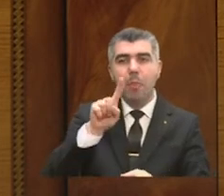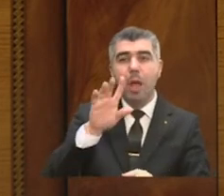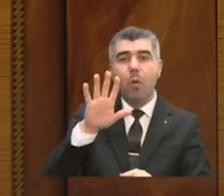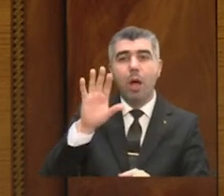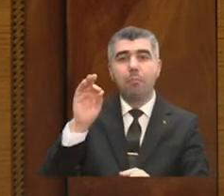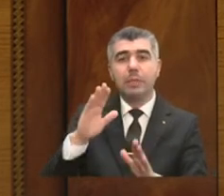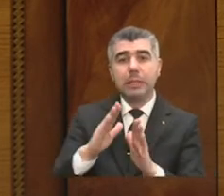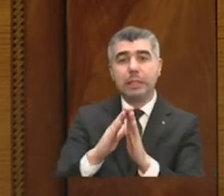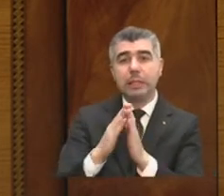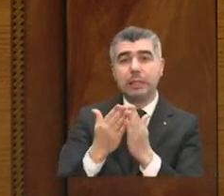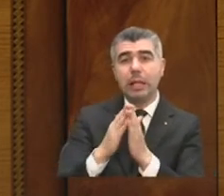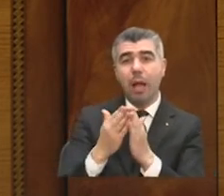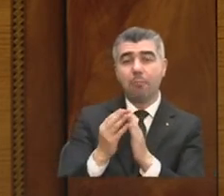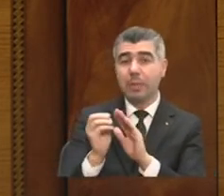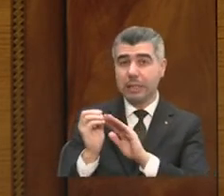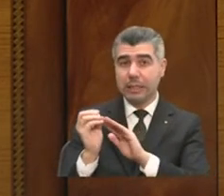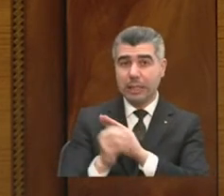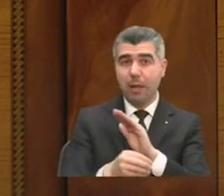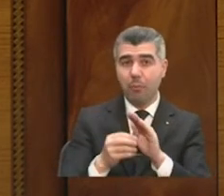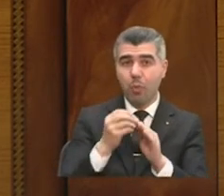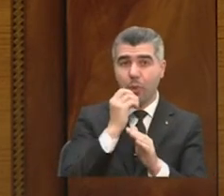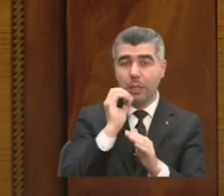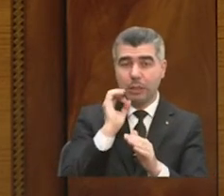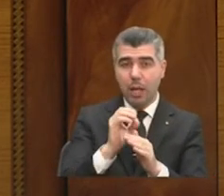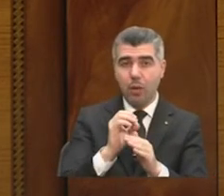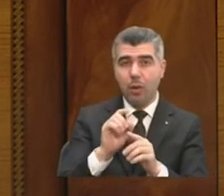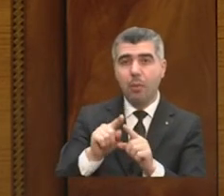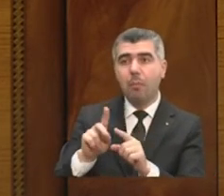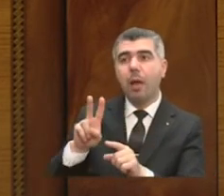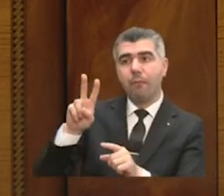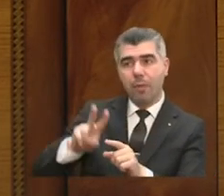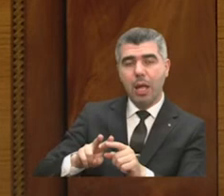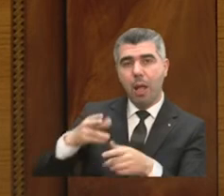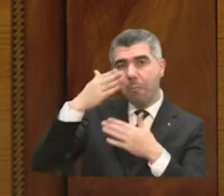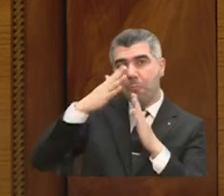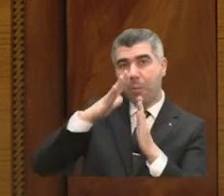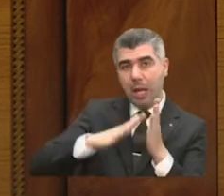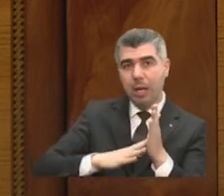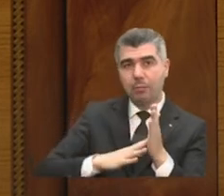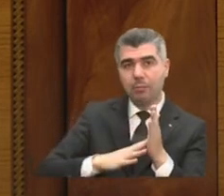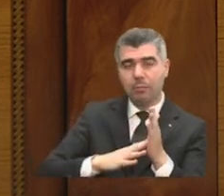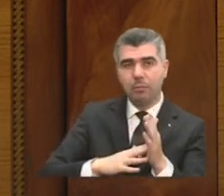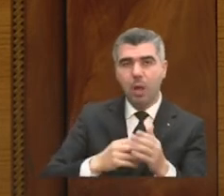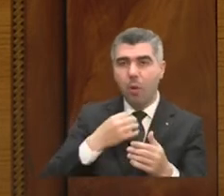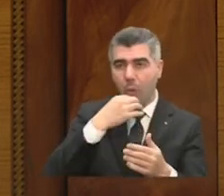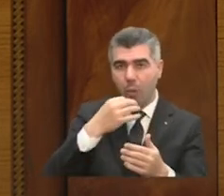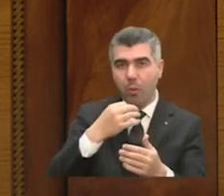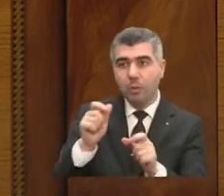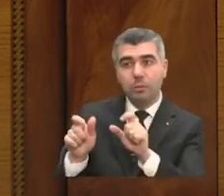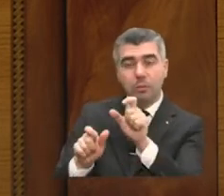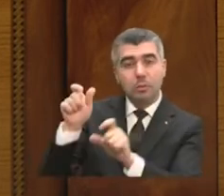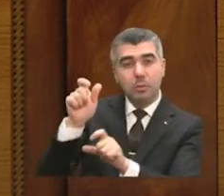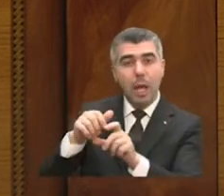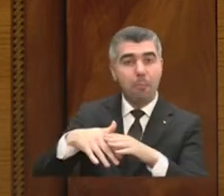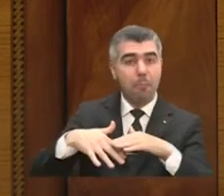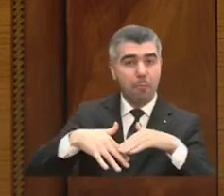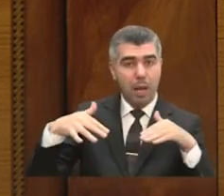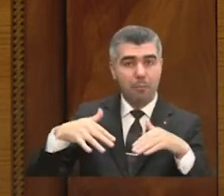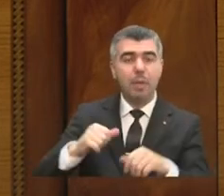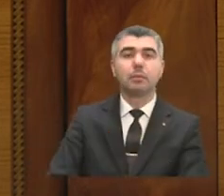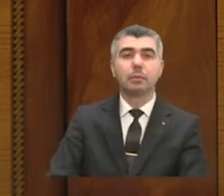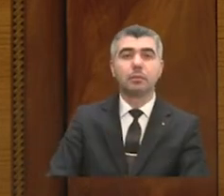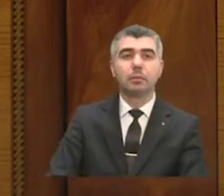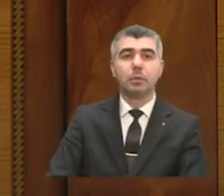de 500 pages de la police judiciaire, du parquet et d'institutions et libèrent les violeurs juste